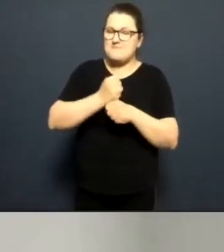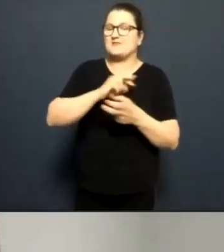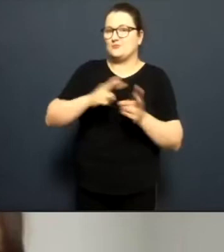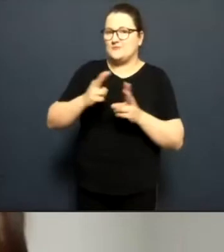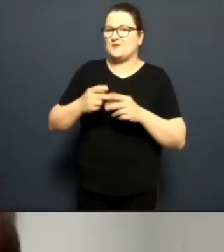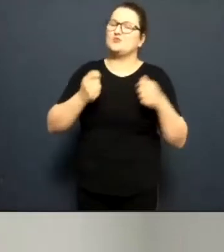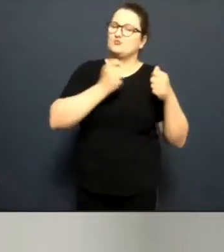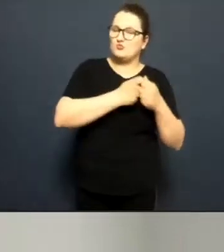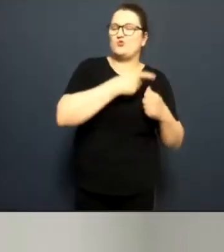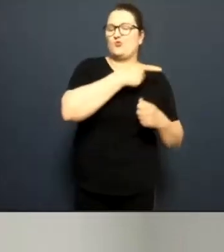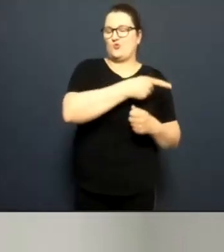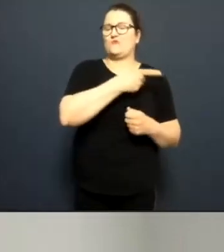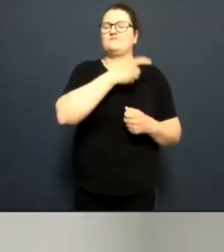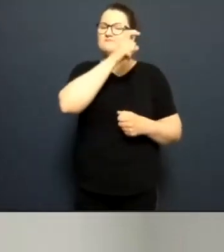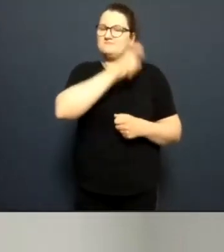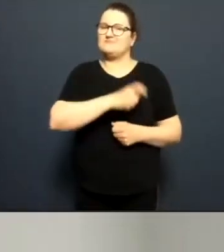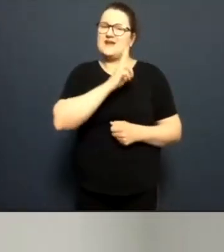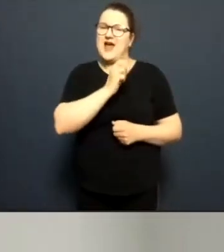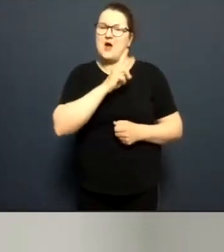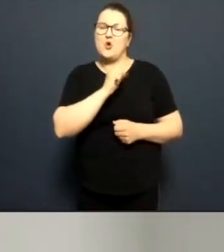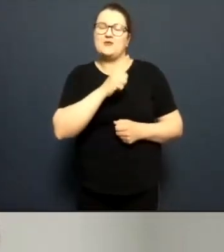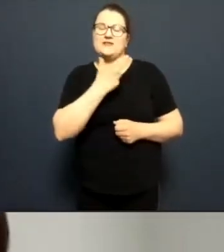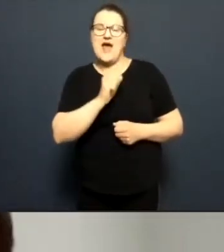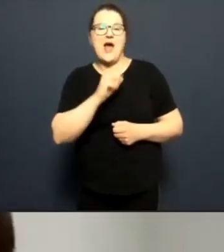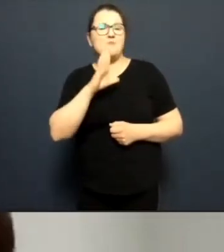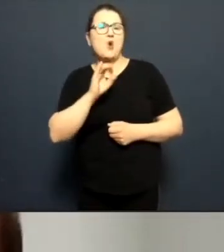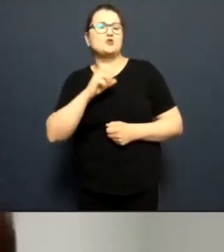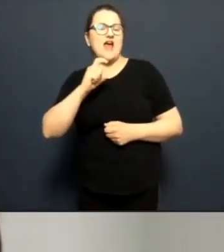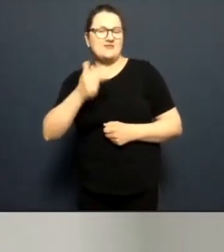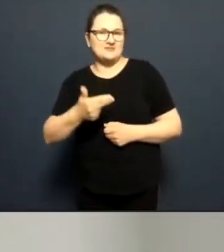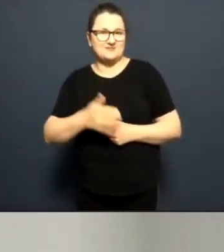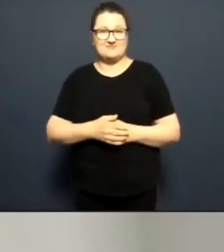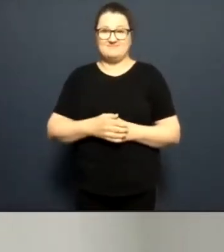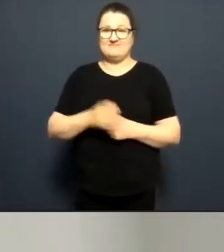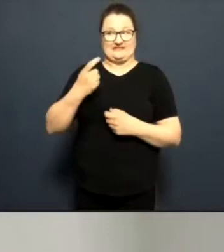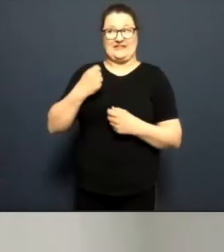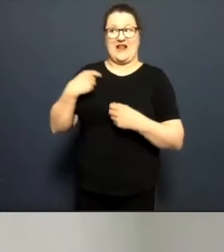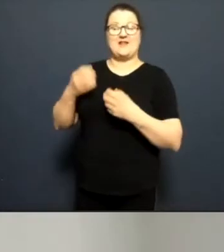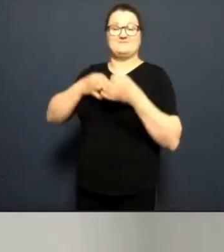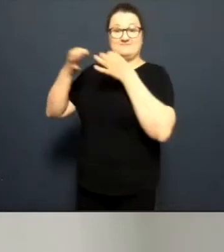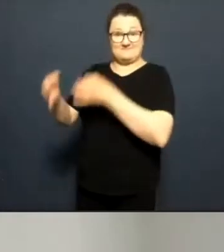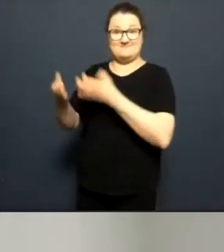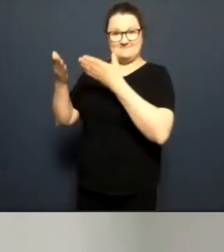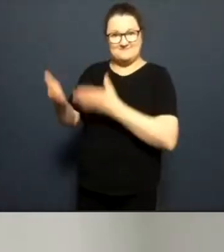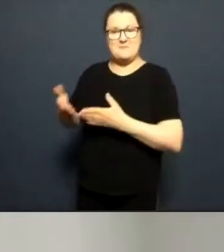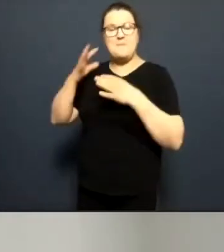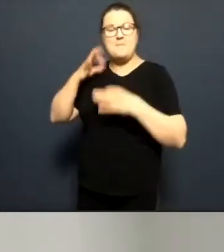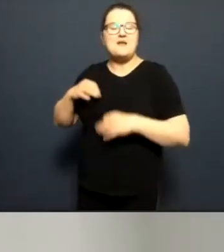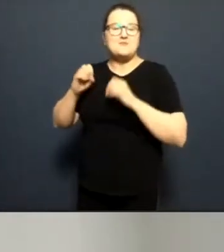współdzielona z pracą Karoliny Bocian. I zanim oddam już głos Pani Profesor